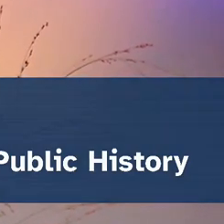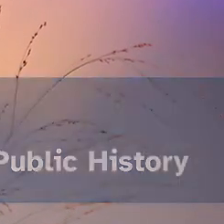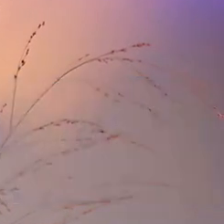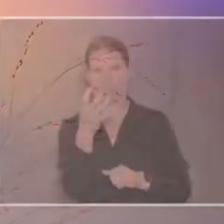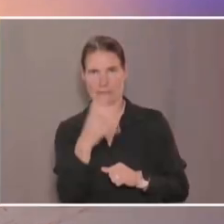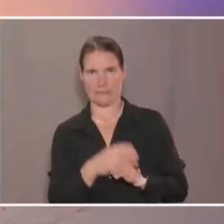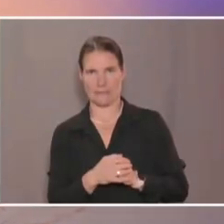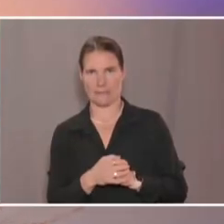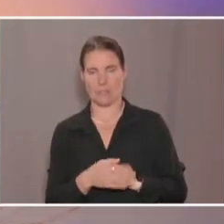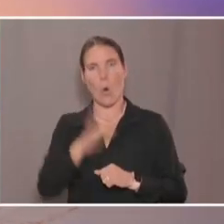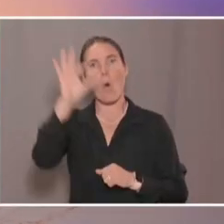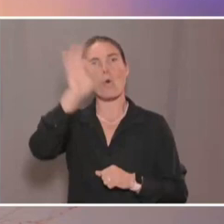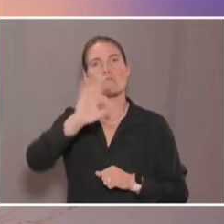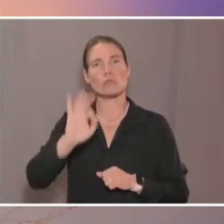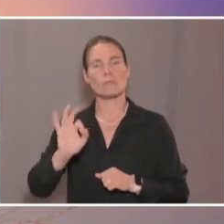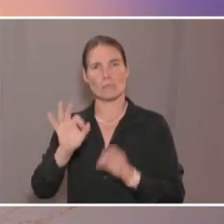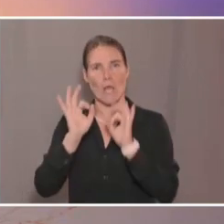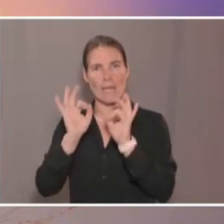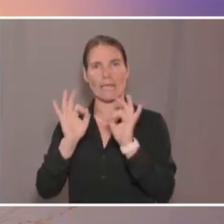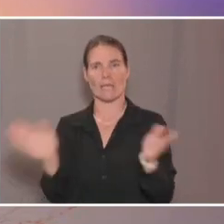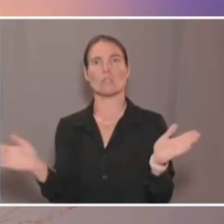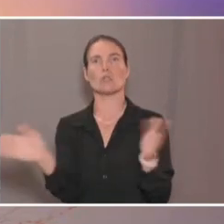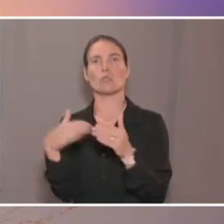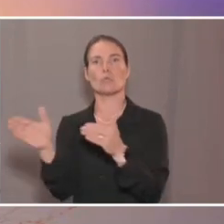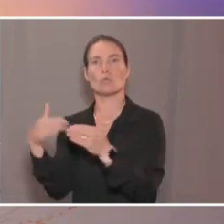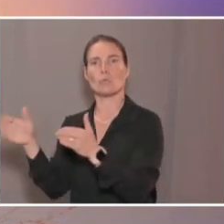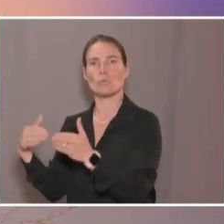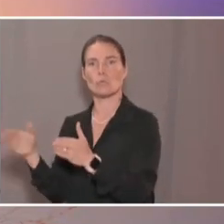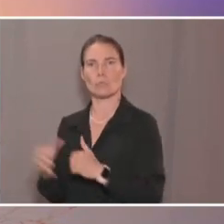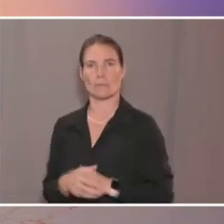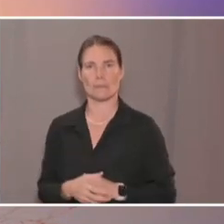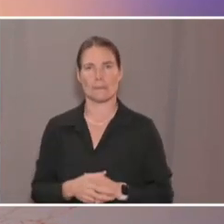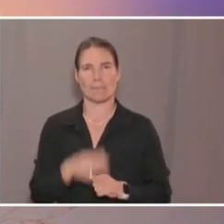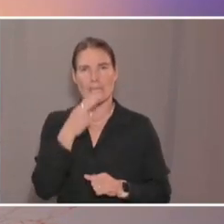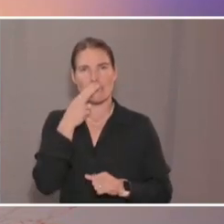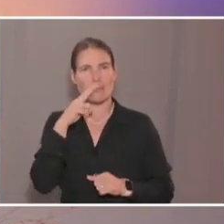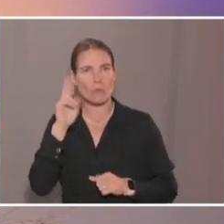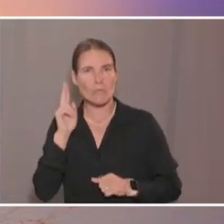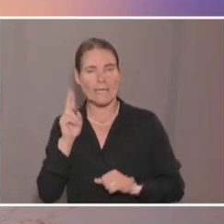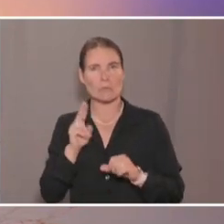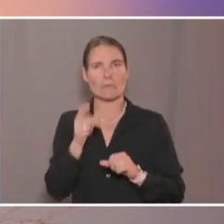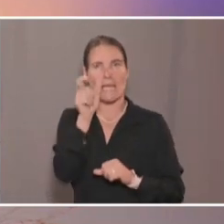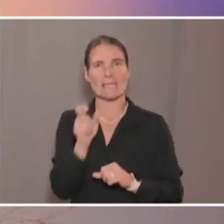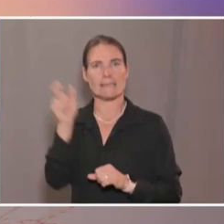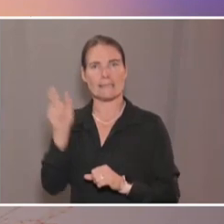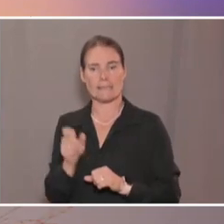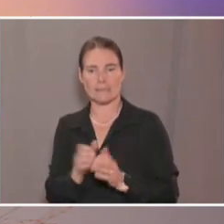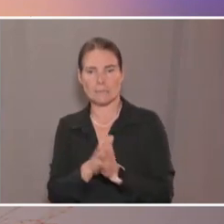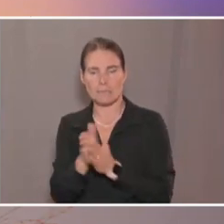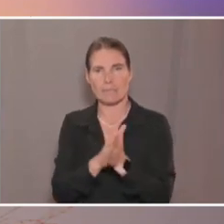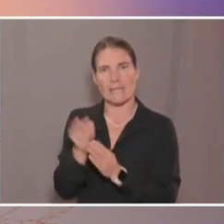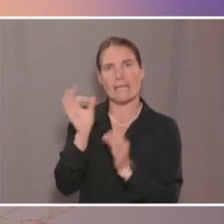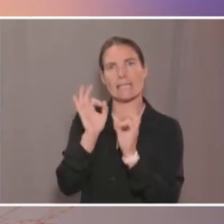1942 waren die Hochschulen für Lehrerbildung geschlossen und durch nationalsozialistisch formierte